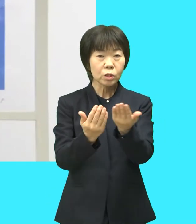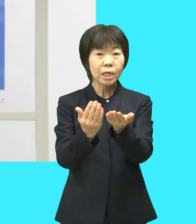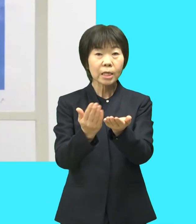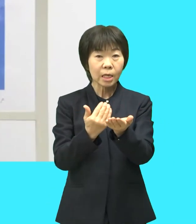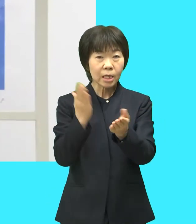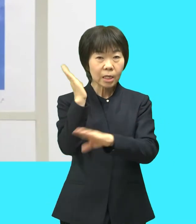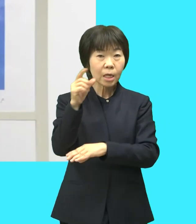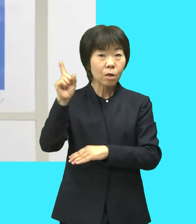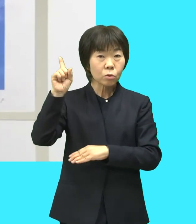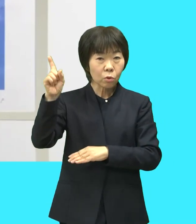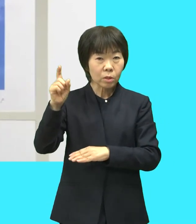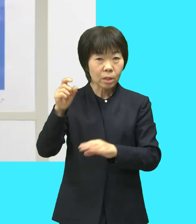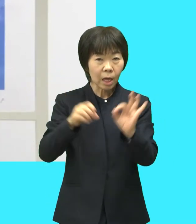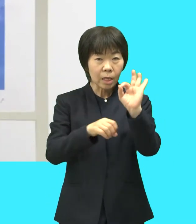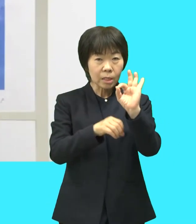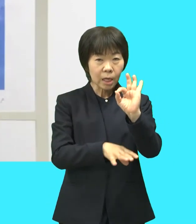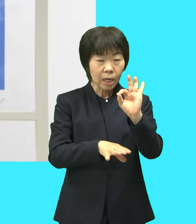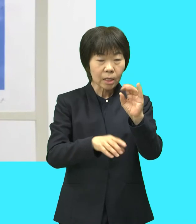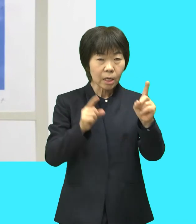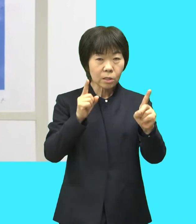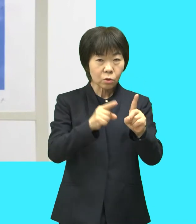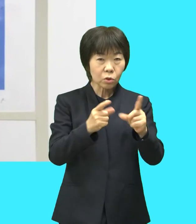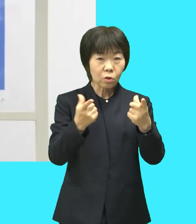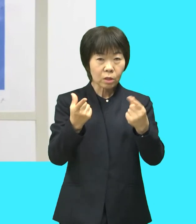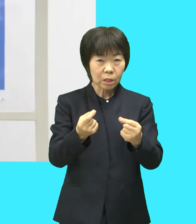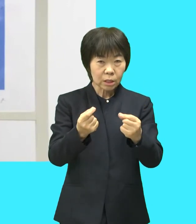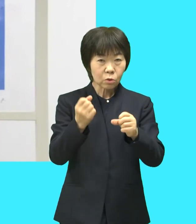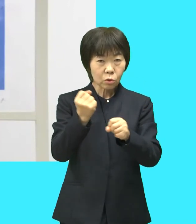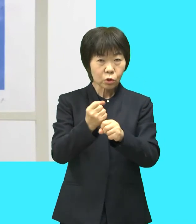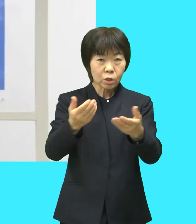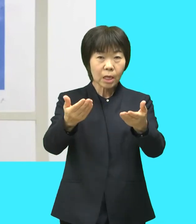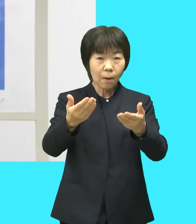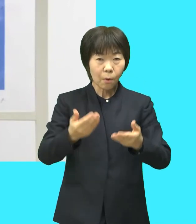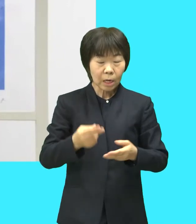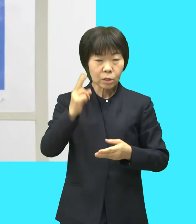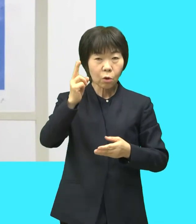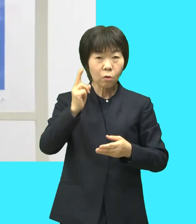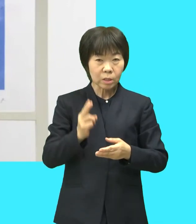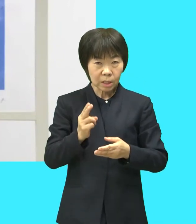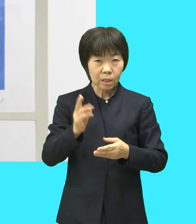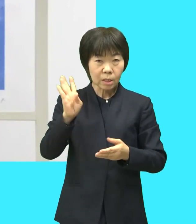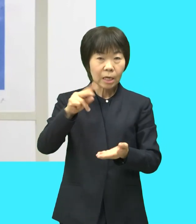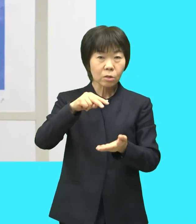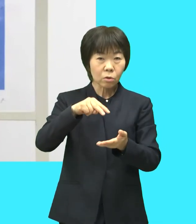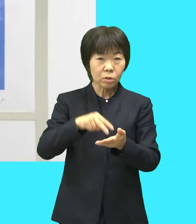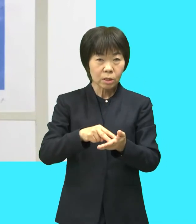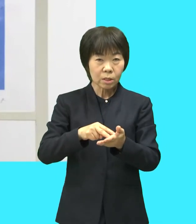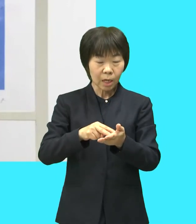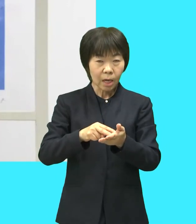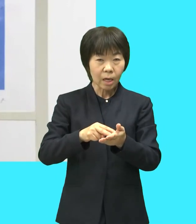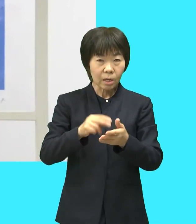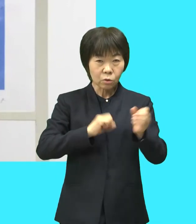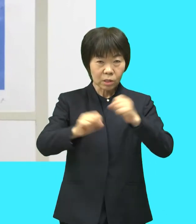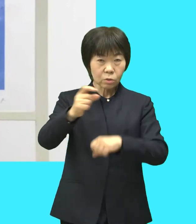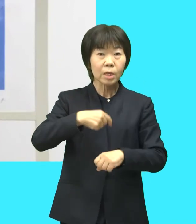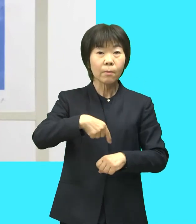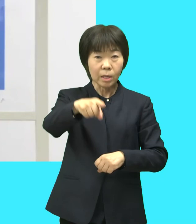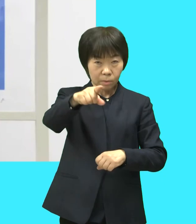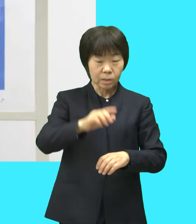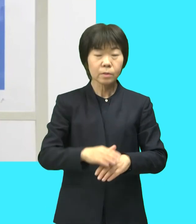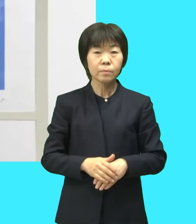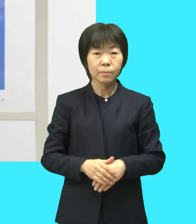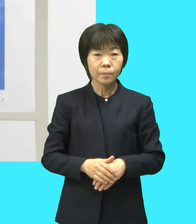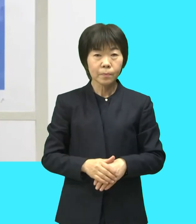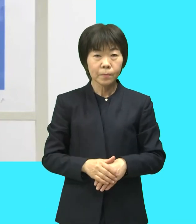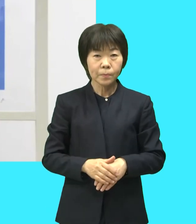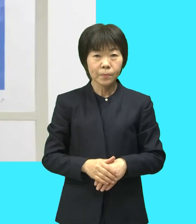府において財源措置をしっかり講じていただけるよう県として先頭に立って取り組んでまいります。 よろしいで